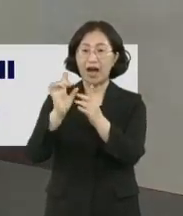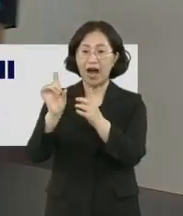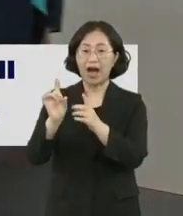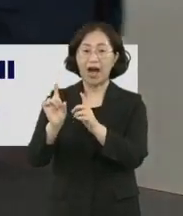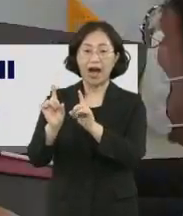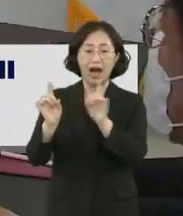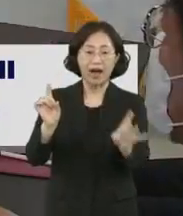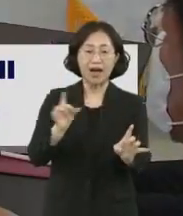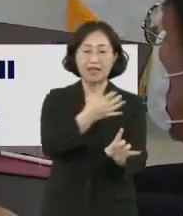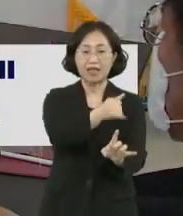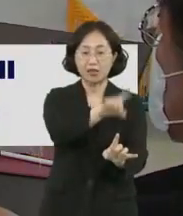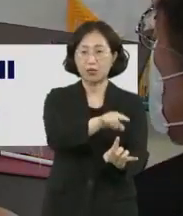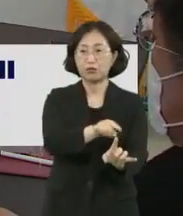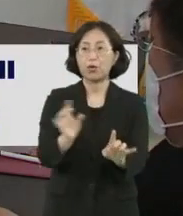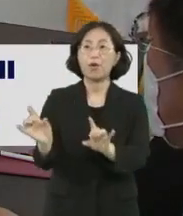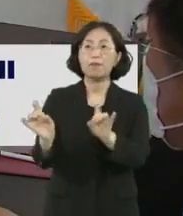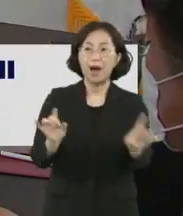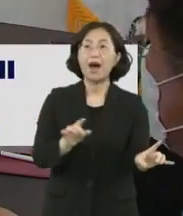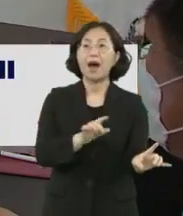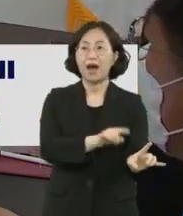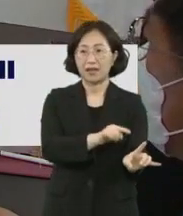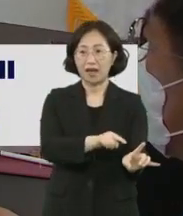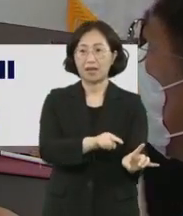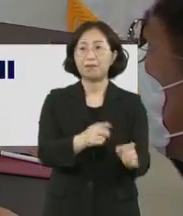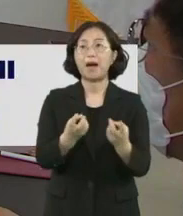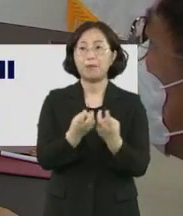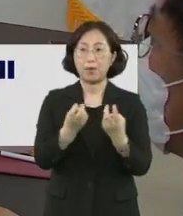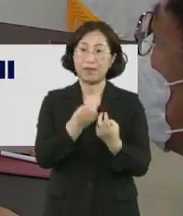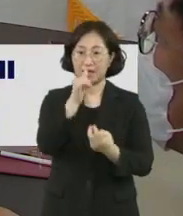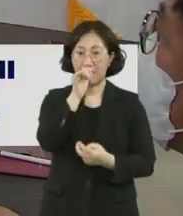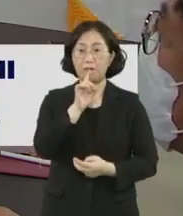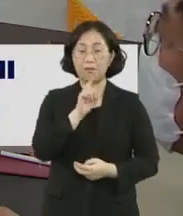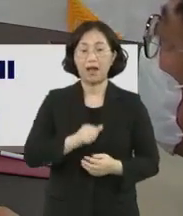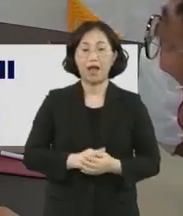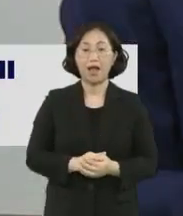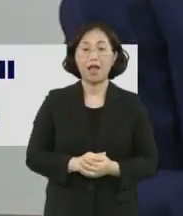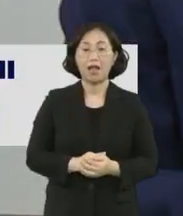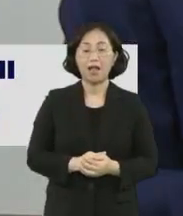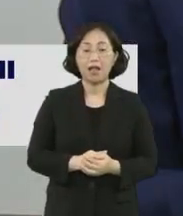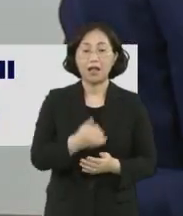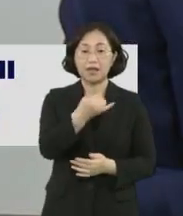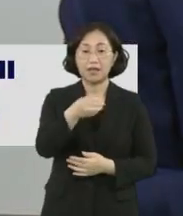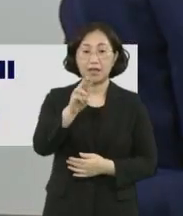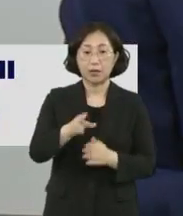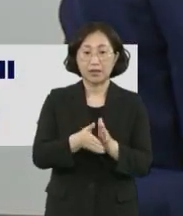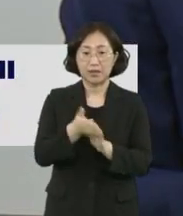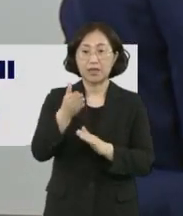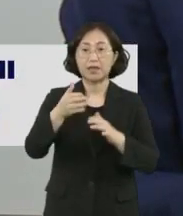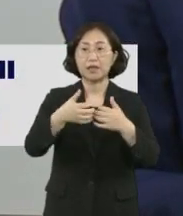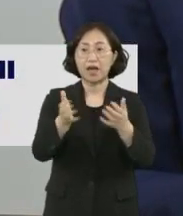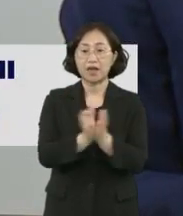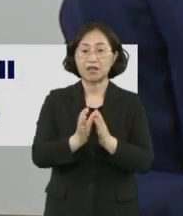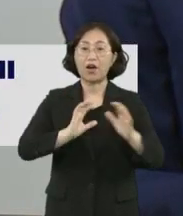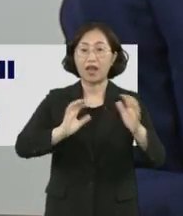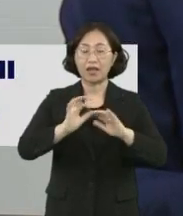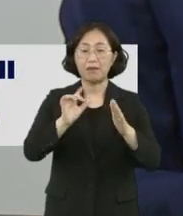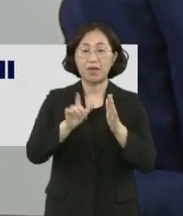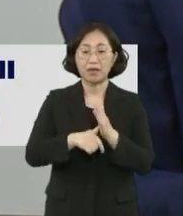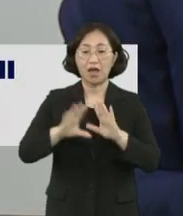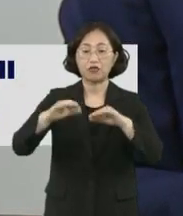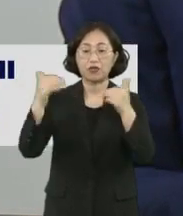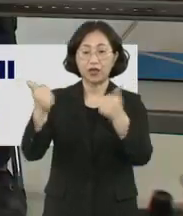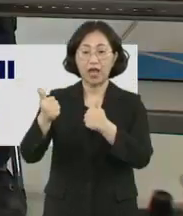세종시에 가져오는 것도 방법이 될 수 있다고 밝혔습니다. 홍 의원은 국민의힘 세종시당에서 열린 간담회에서